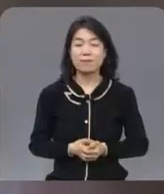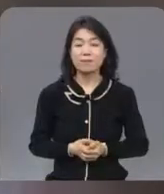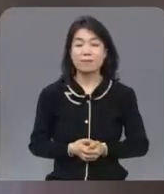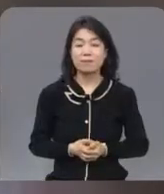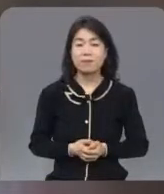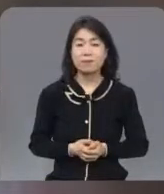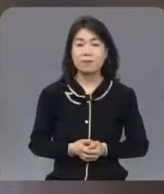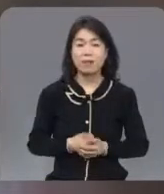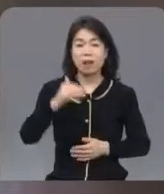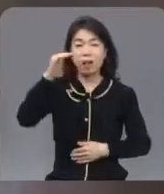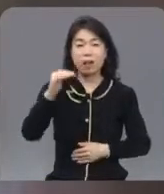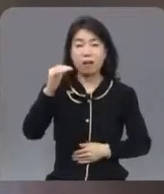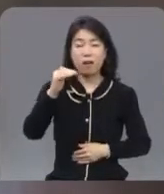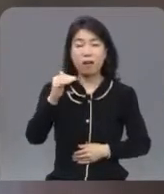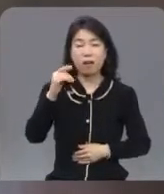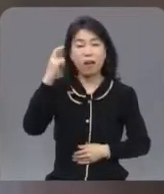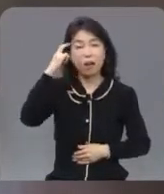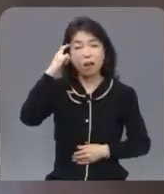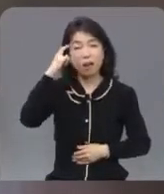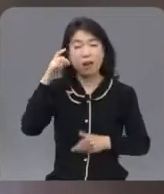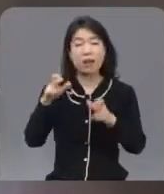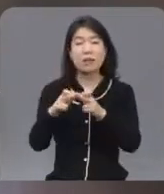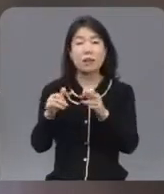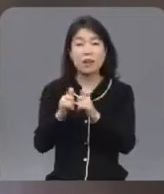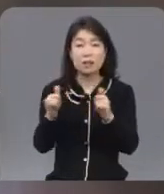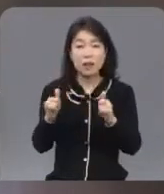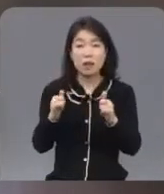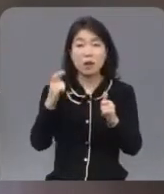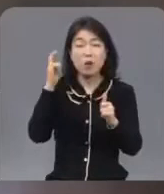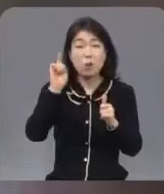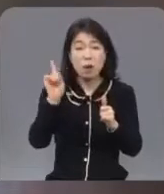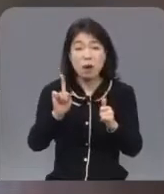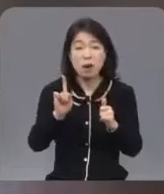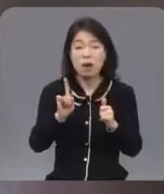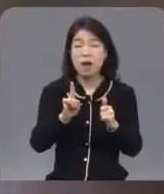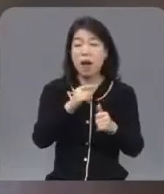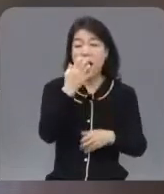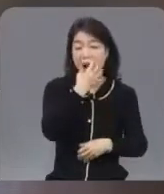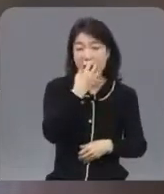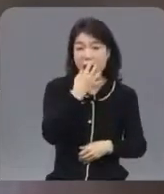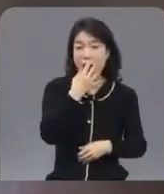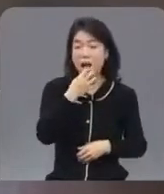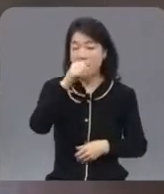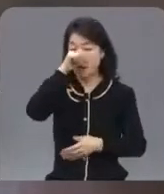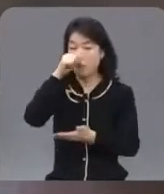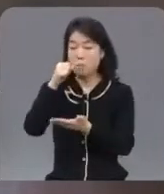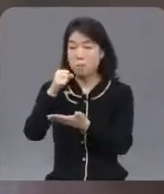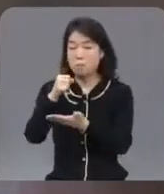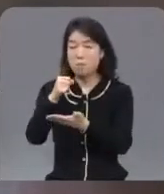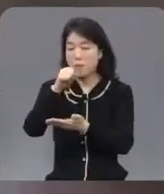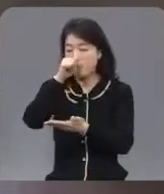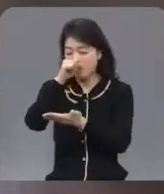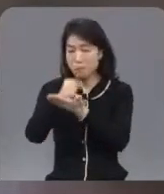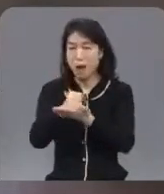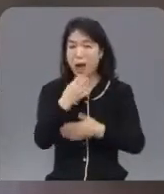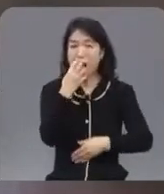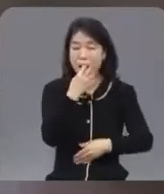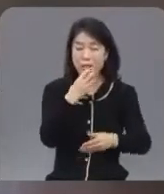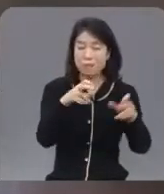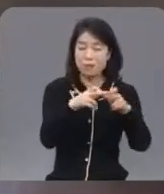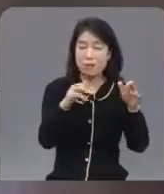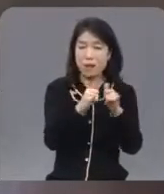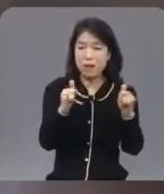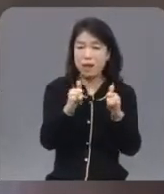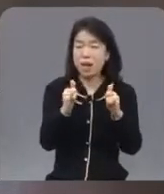경계선 질병인 장애인과 비장애인의 경계에 놓인 이들을 가리키는 말입니다 진흥 치수가 낮아 일상생활에 어려움이